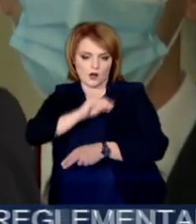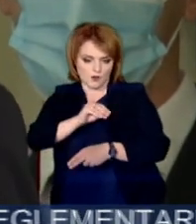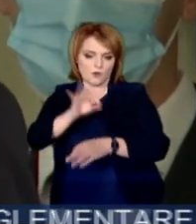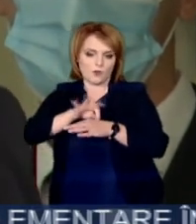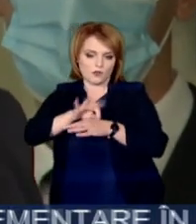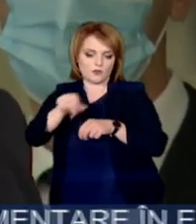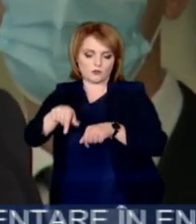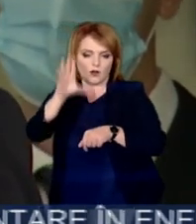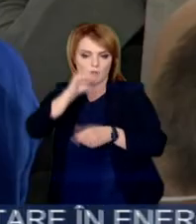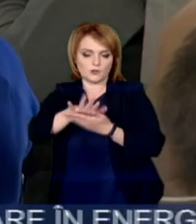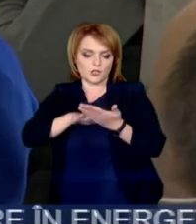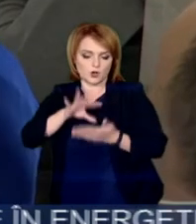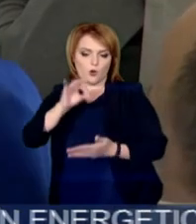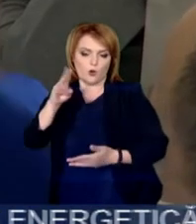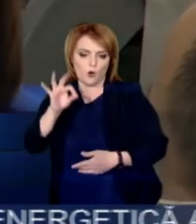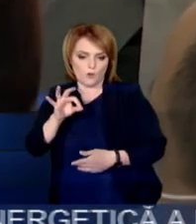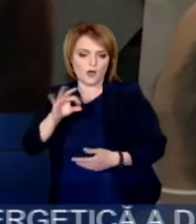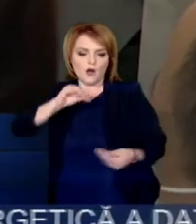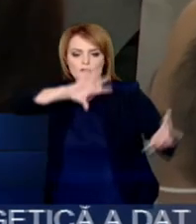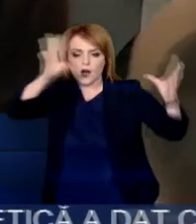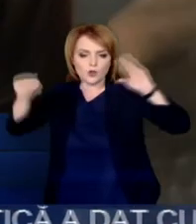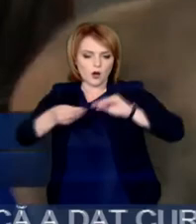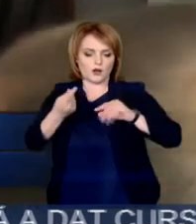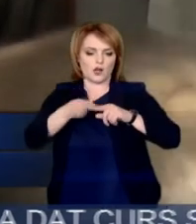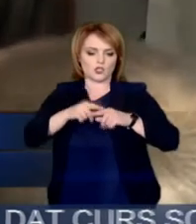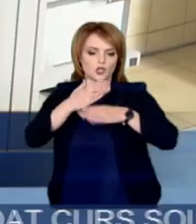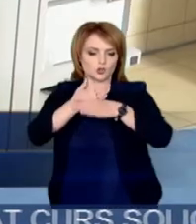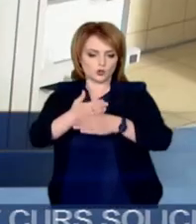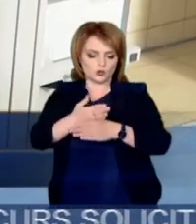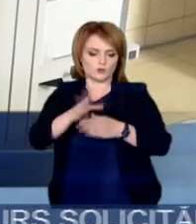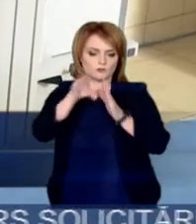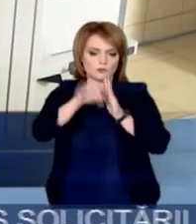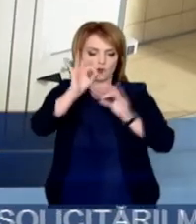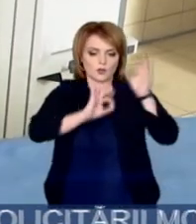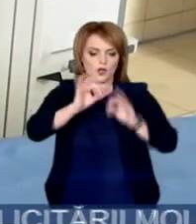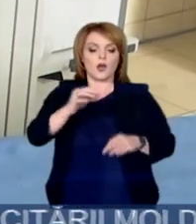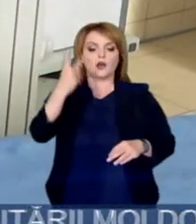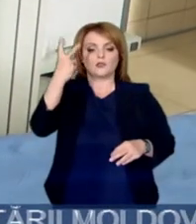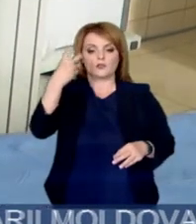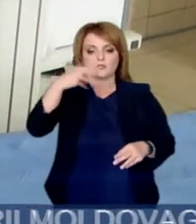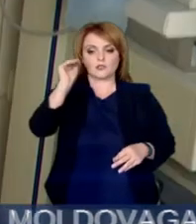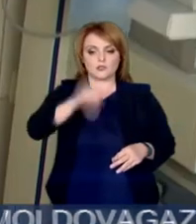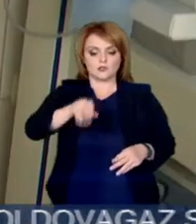în Republica Moldova. Valoarea echipamentelor și medicamentelor donate este 230.000 de dolari.